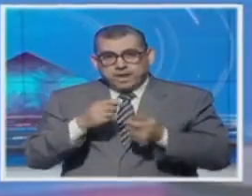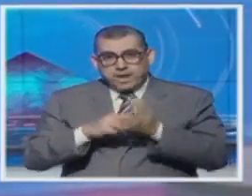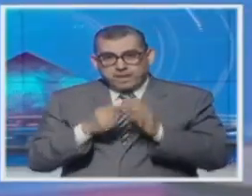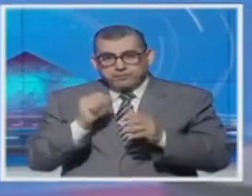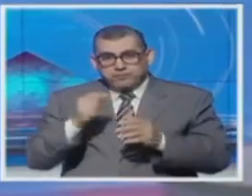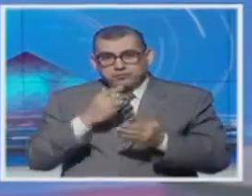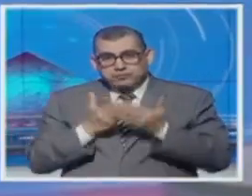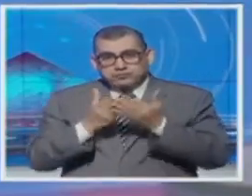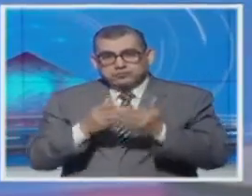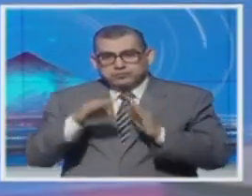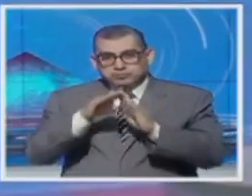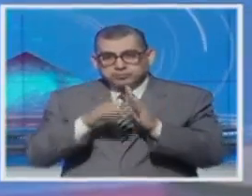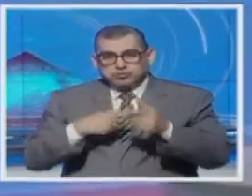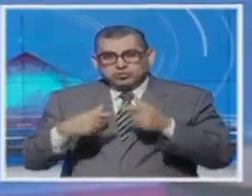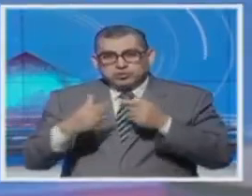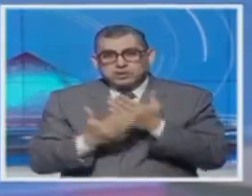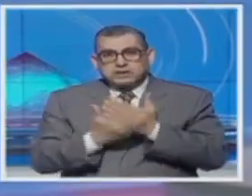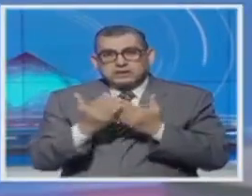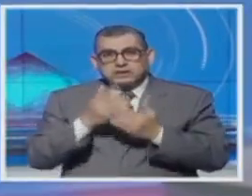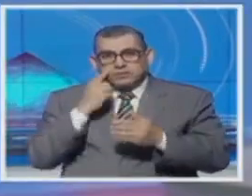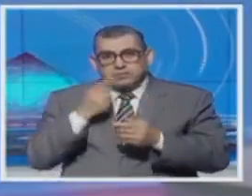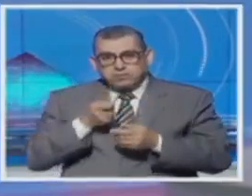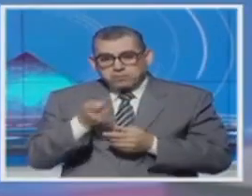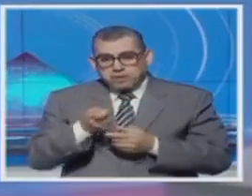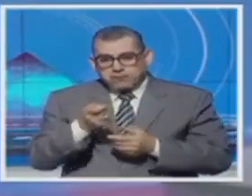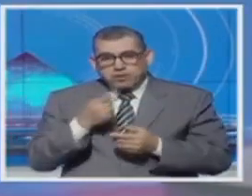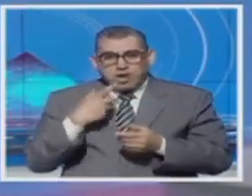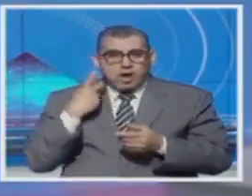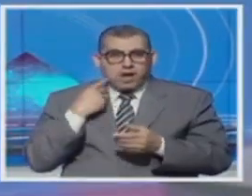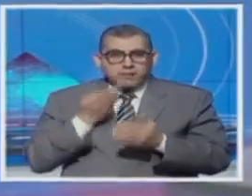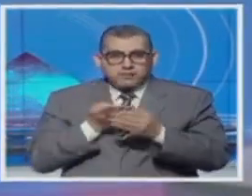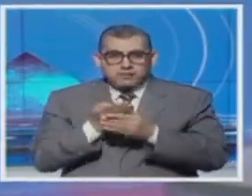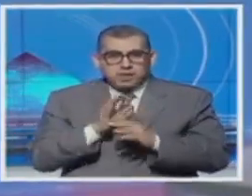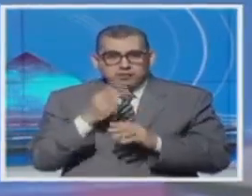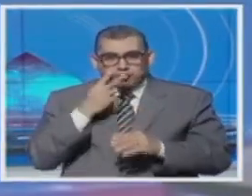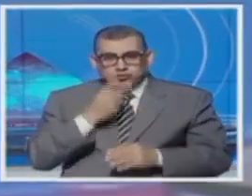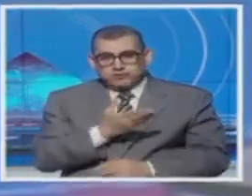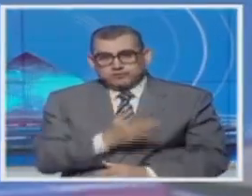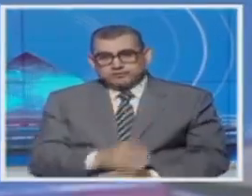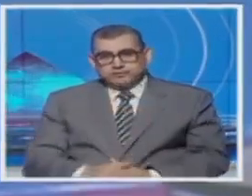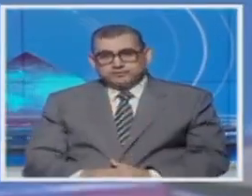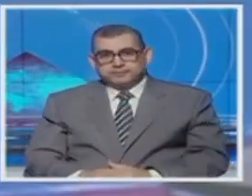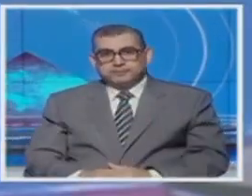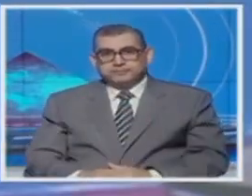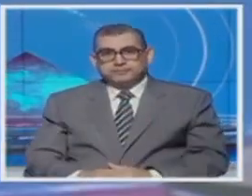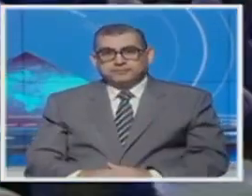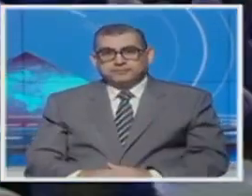المالية لتقديم عروض تكنولوجية خاصة بالمدفوعات الرقمية.